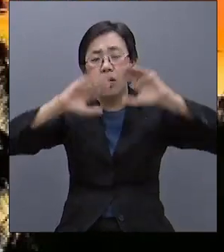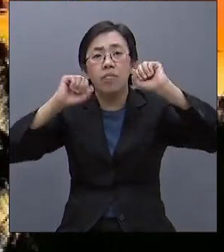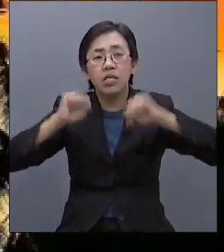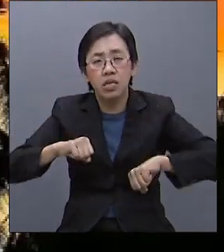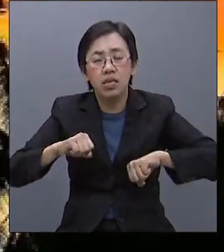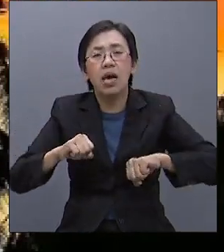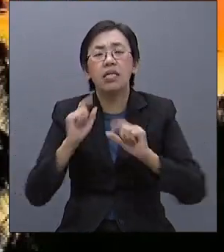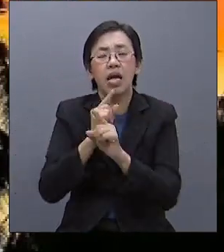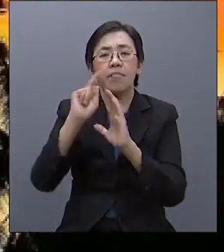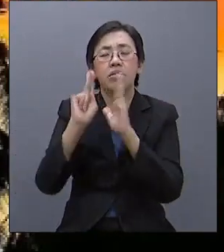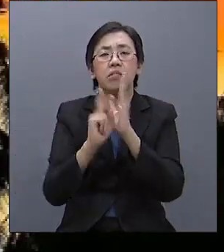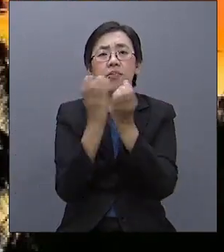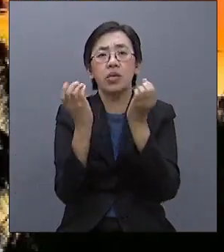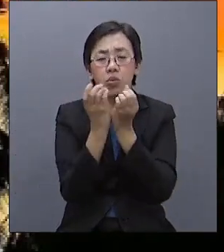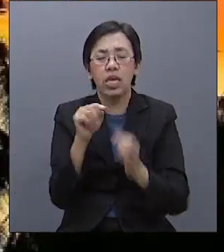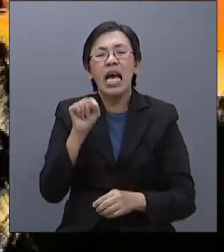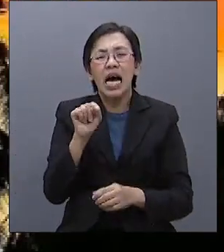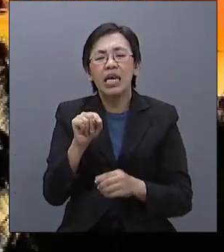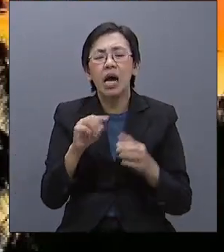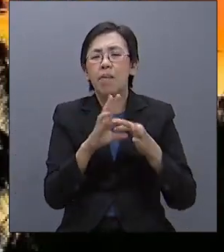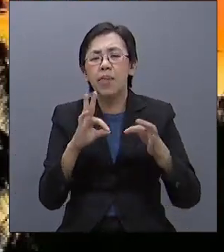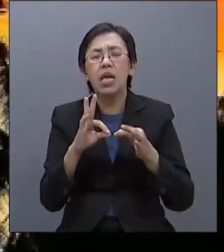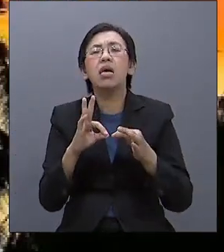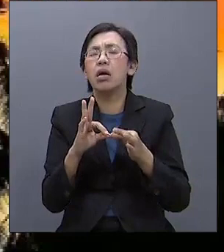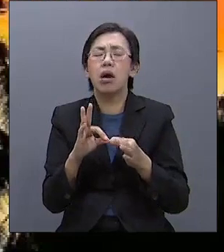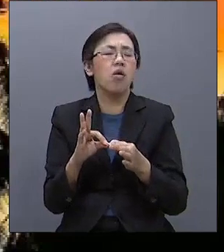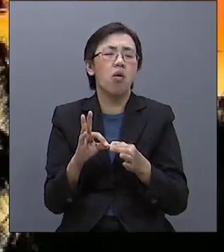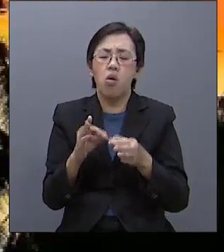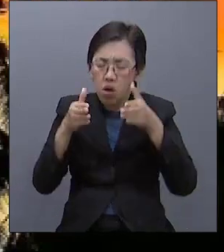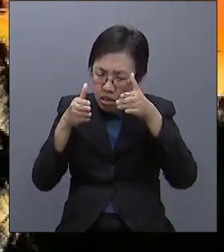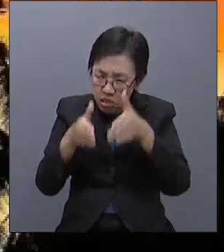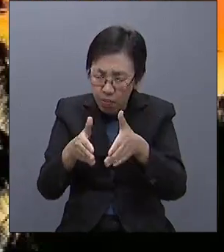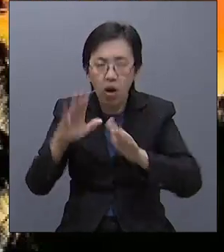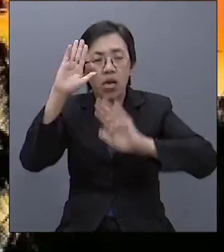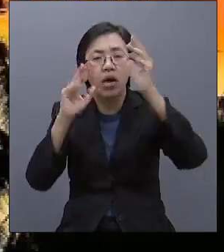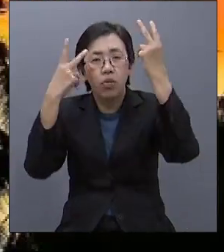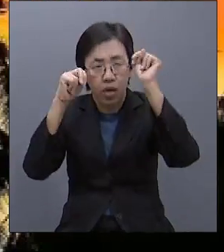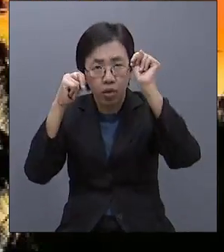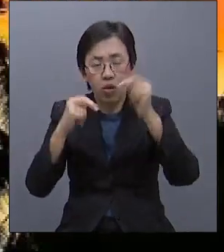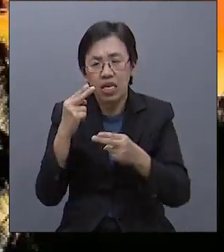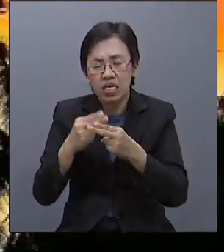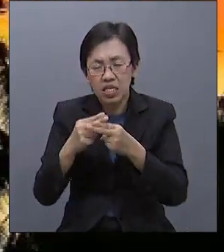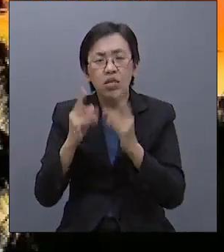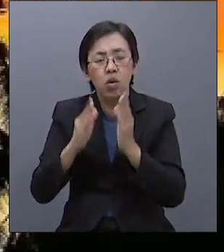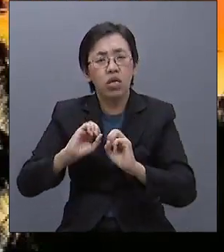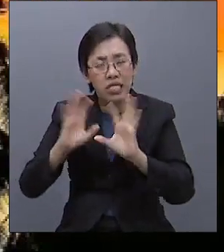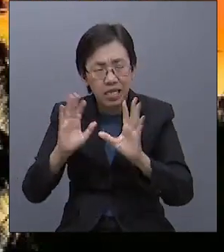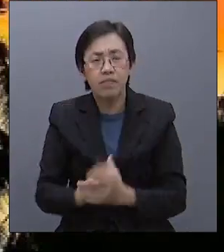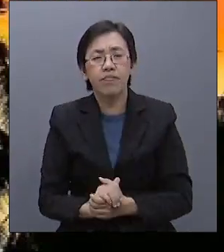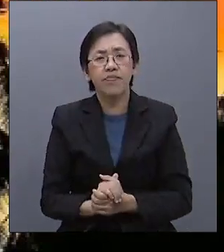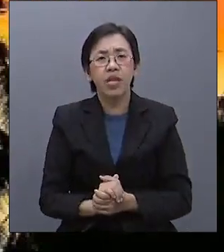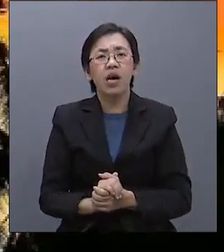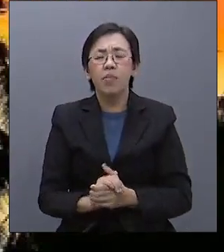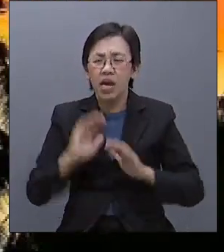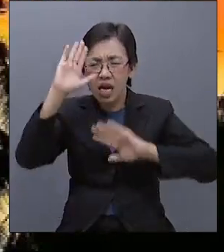ครั้งเนี่ยอันนี้ก็เป็นญัตติเฉพาะนะครับซึ่งกําหนดขั้นตอนวิธีการจํานวนคนเสนอไว้ชัดเจนอันนี้ก็เรื่องของการเลือกนายกนี่ก็